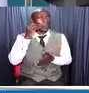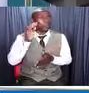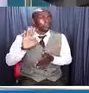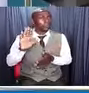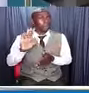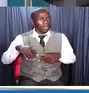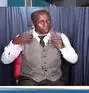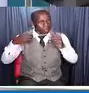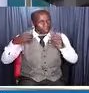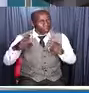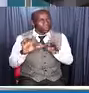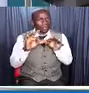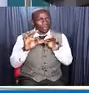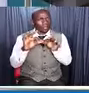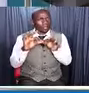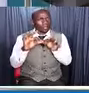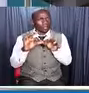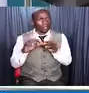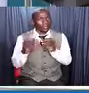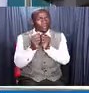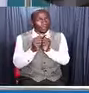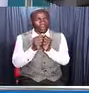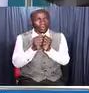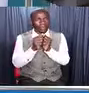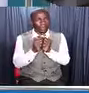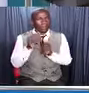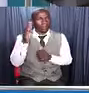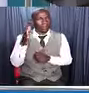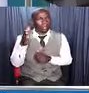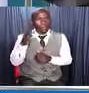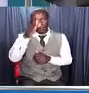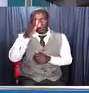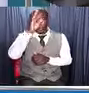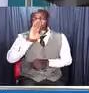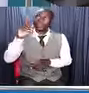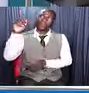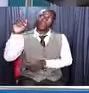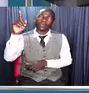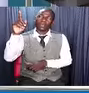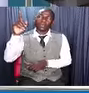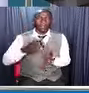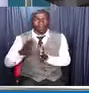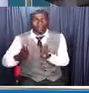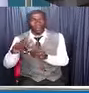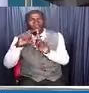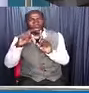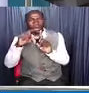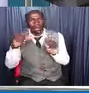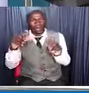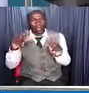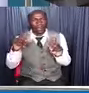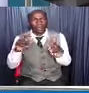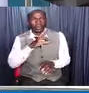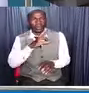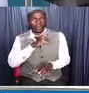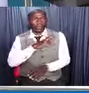home. Naenda kwa umoja. I am going to the unity. Nikakusanyike pamoja. So that you gather na together. Na Mungu naye. And God. Ametayarisha neno. Has prepared a word.